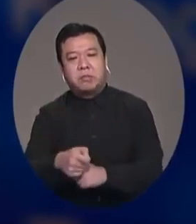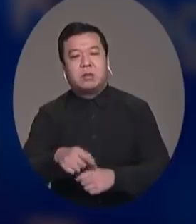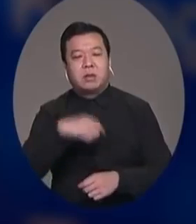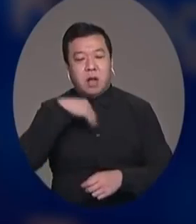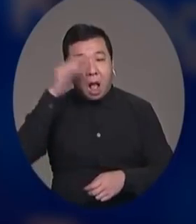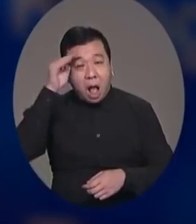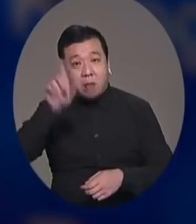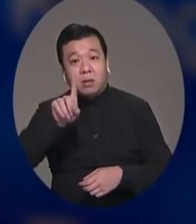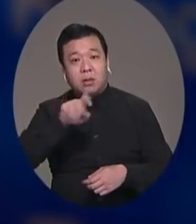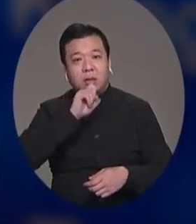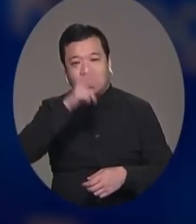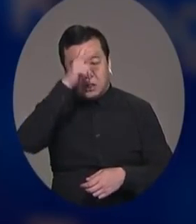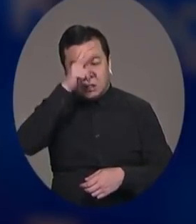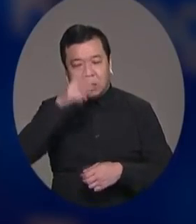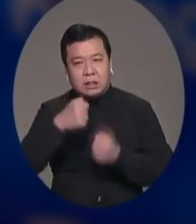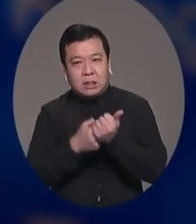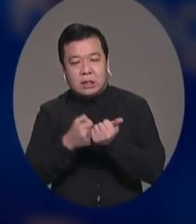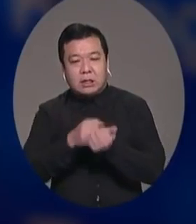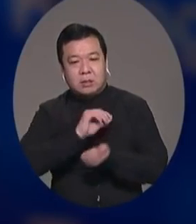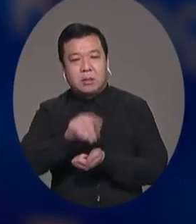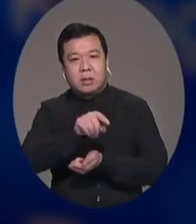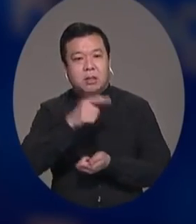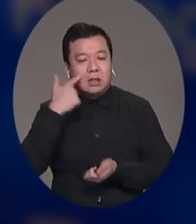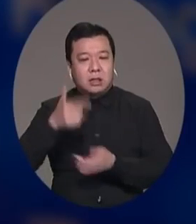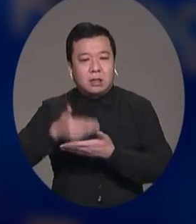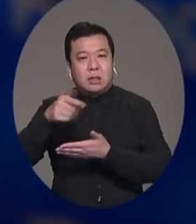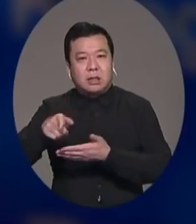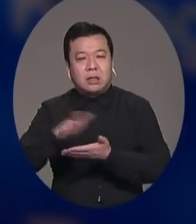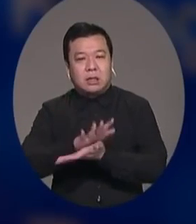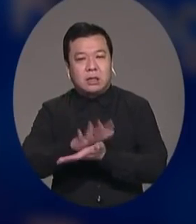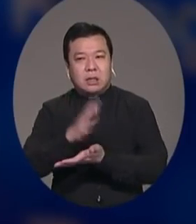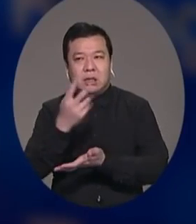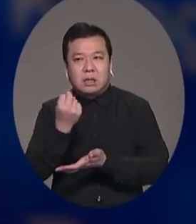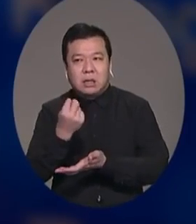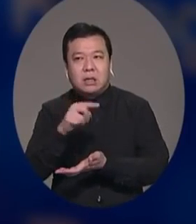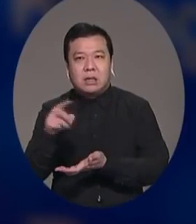望能取得政府的支持，让新址最少营运20-30年。